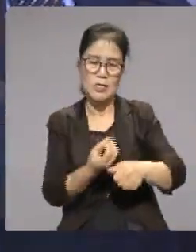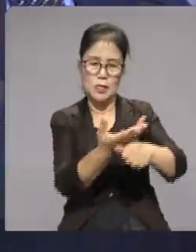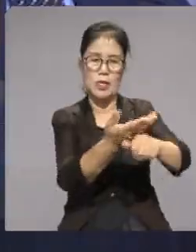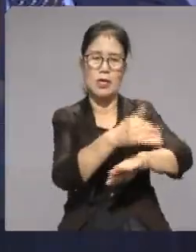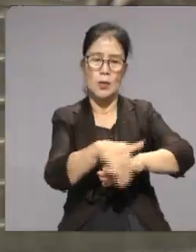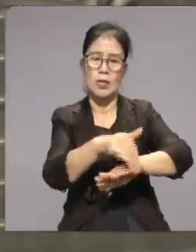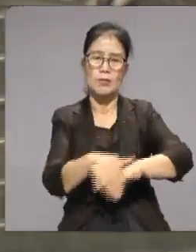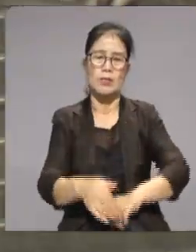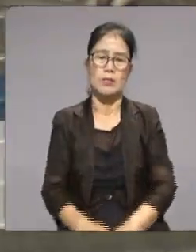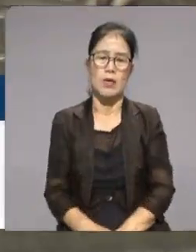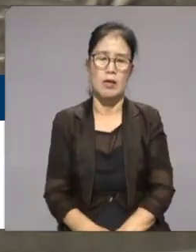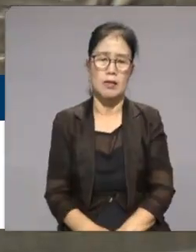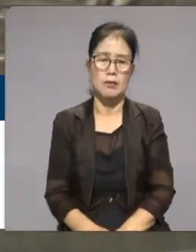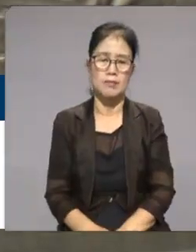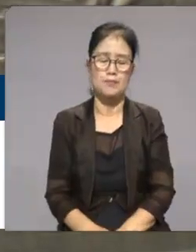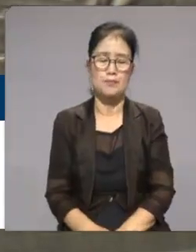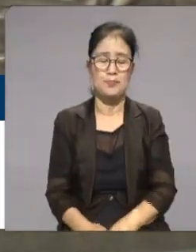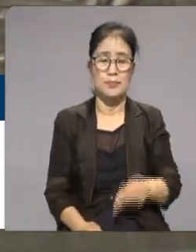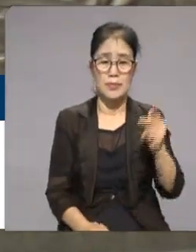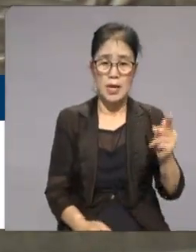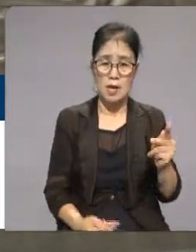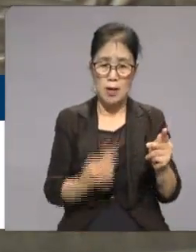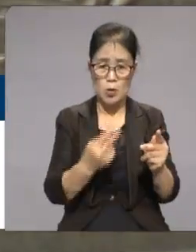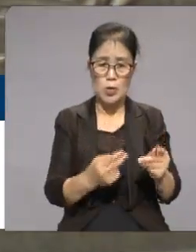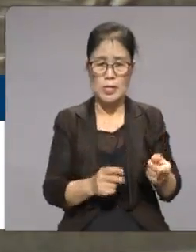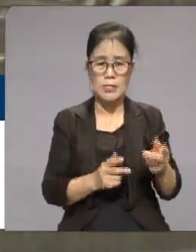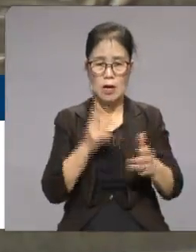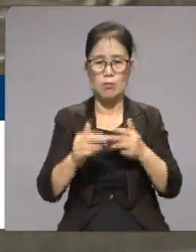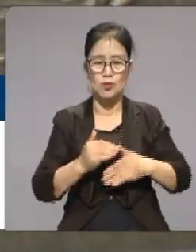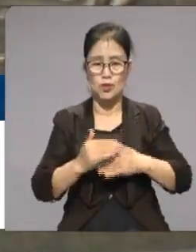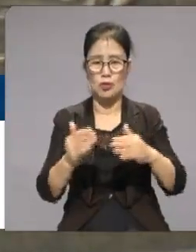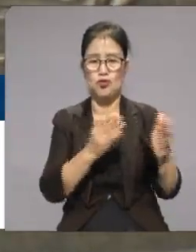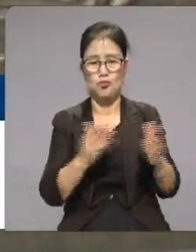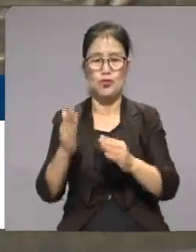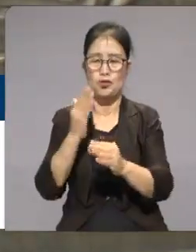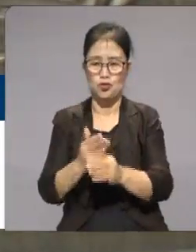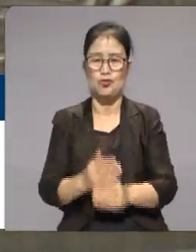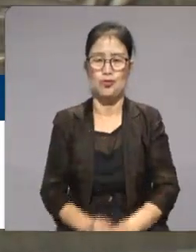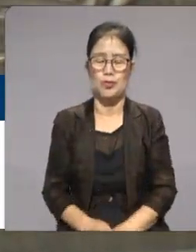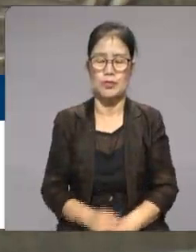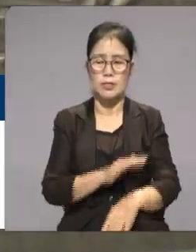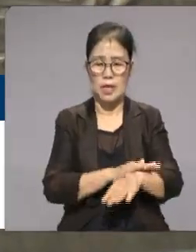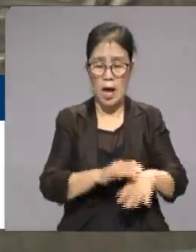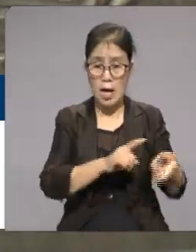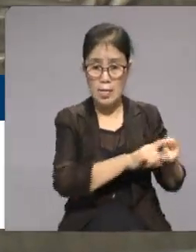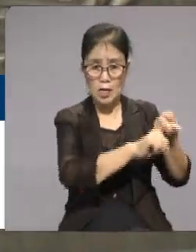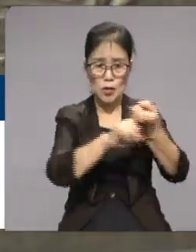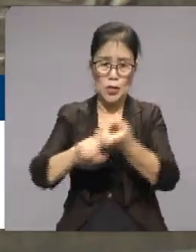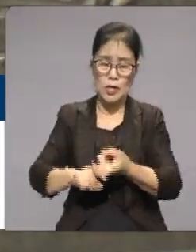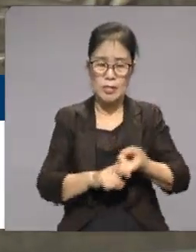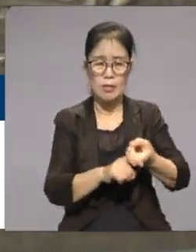계획입니다. K바이오 랩 사업도 진행을 하려고 지금 준비하고 있는 걸로 알고 있거든요. 그거를 다